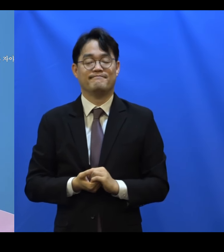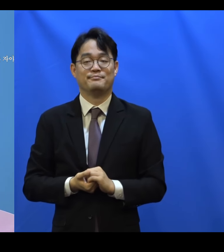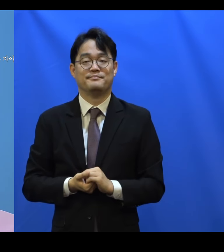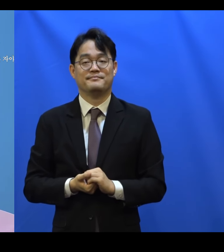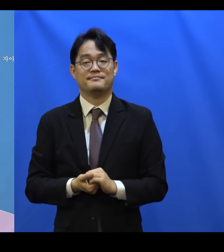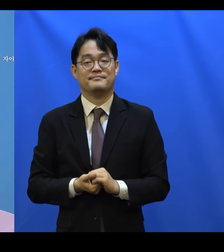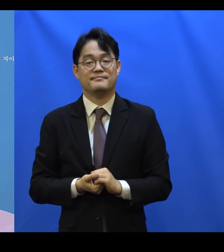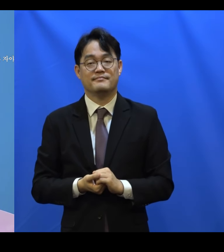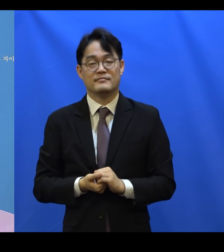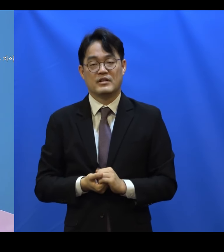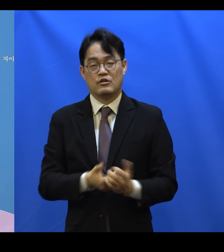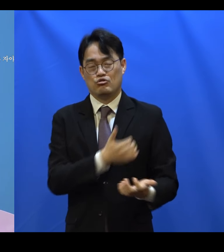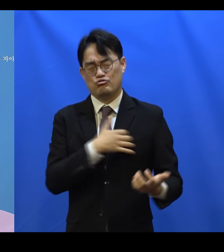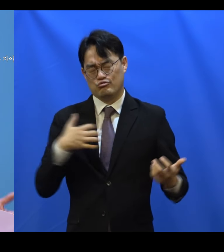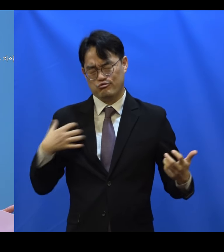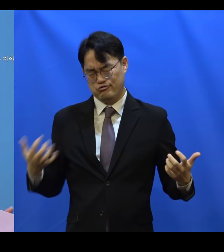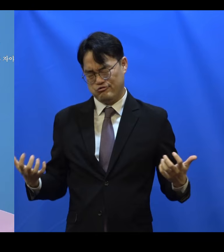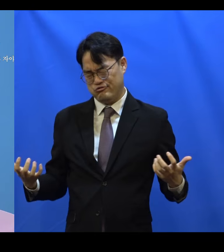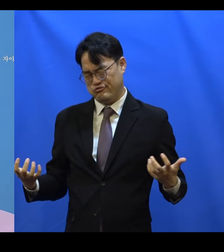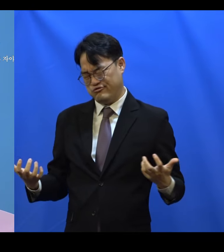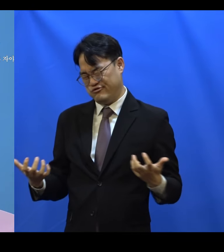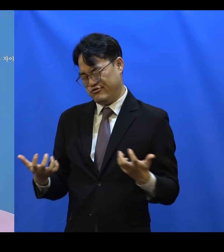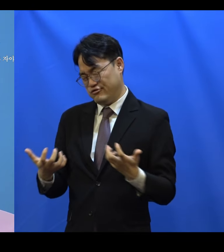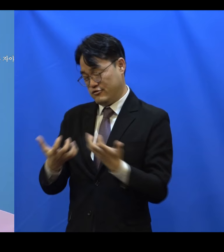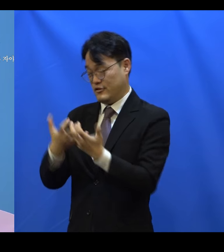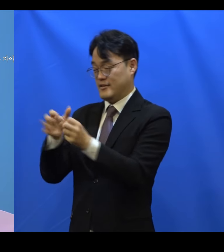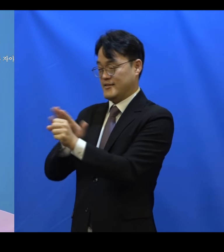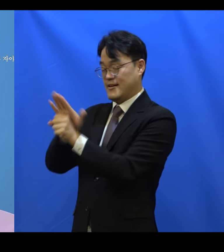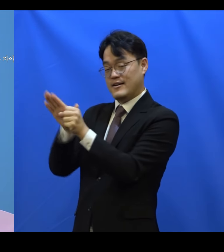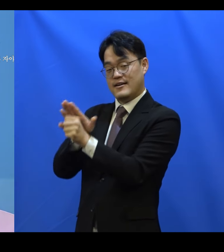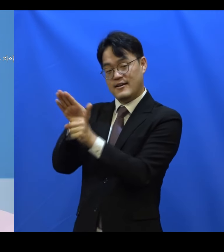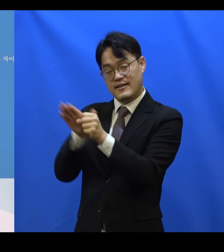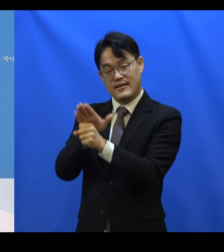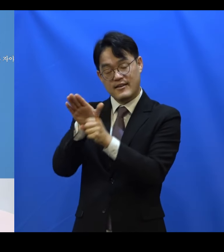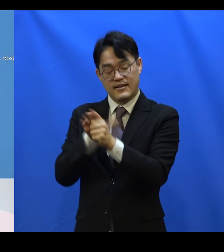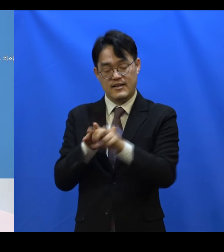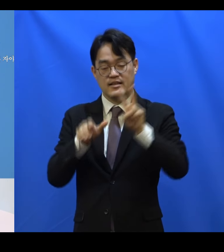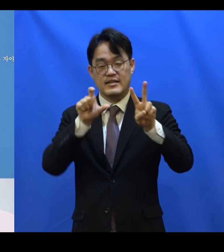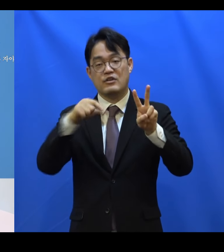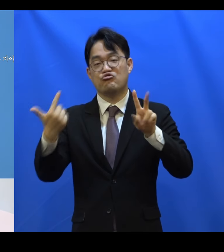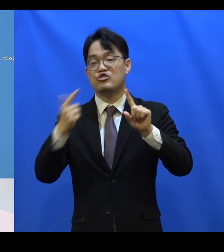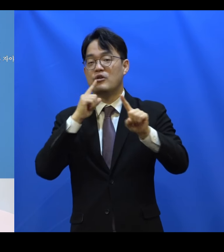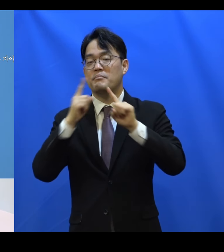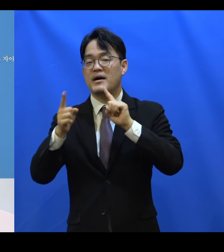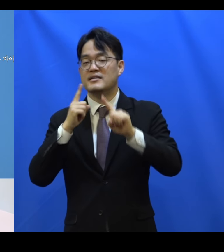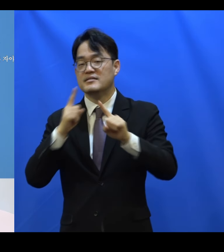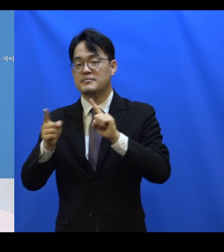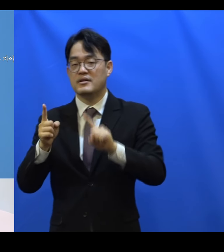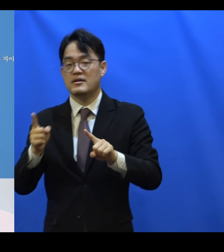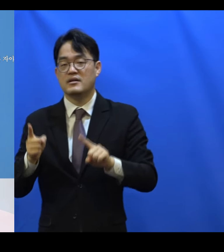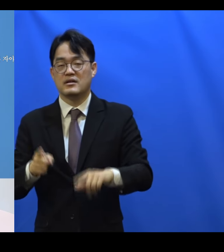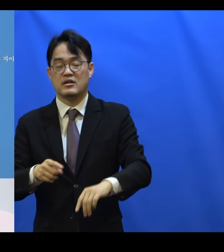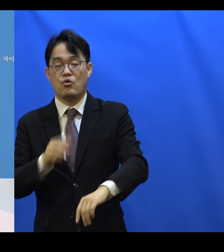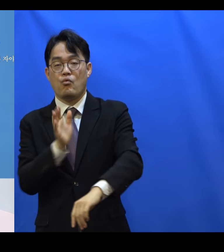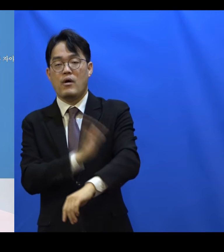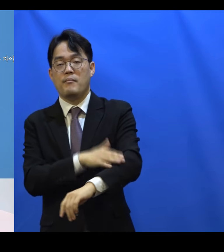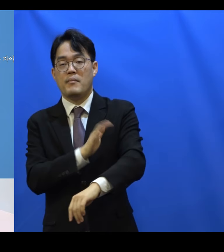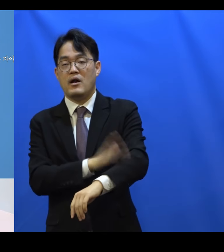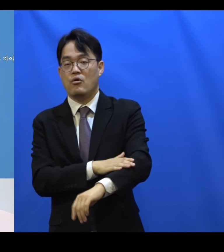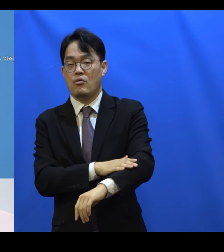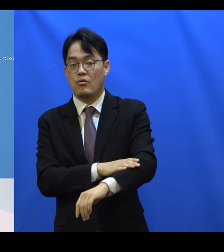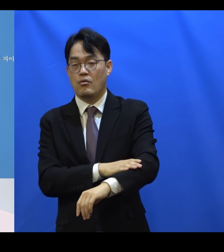자, 그 충만한 사랑이 계속 어떻게 드러나고 있습니까? 6절을 보니까 이렇게요. 그가 왼팔로 내 머리를 고이고 오른팔로 나를